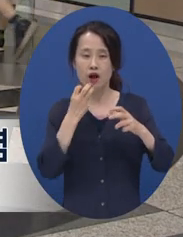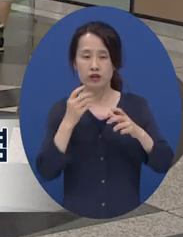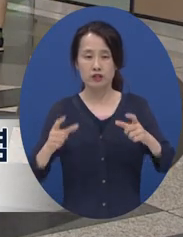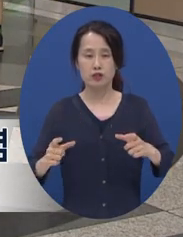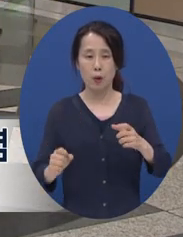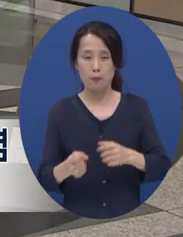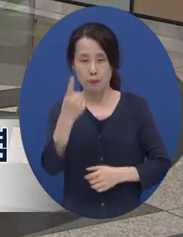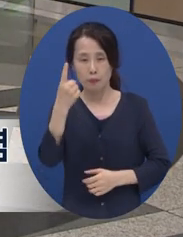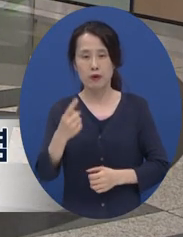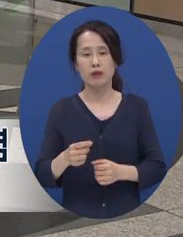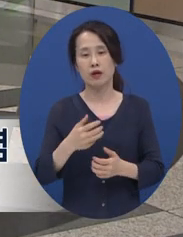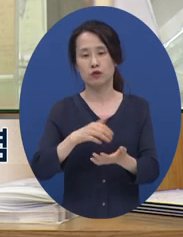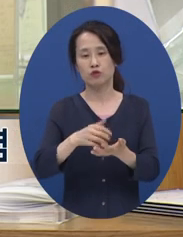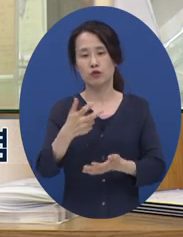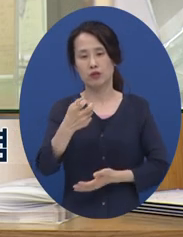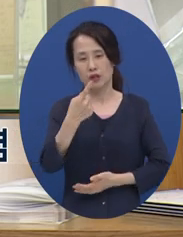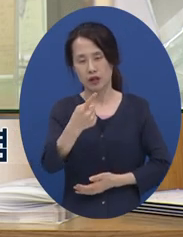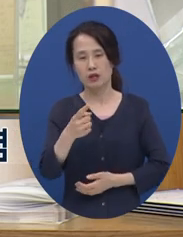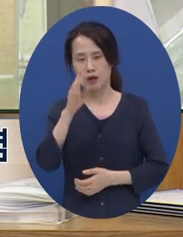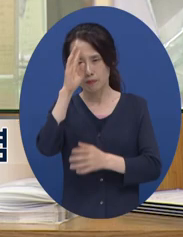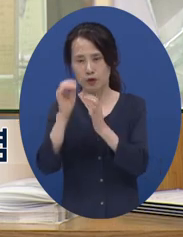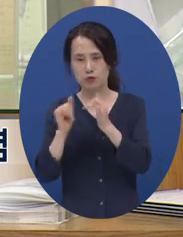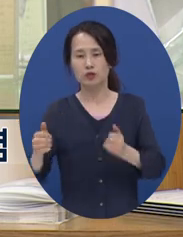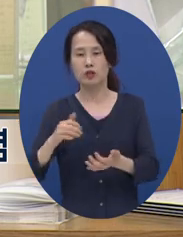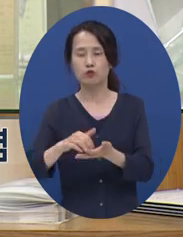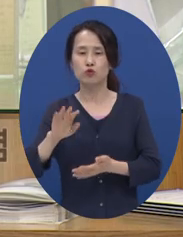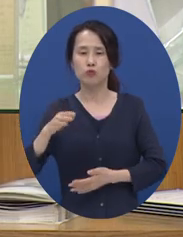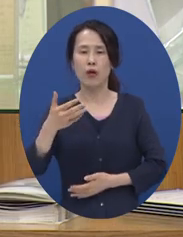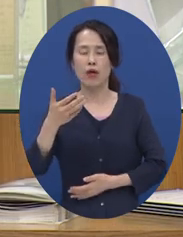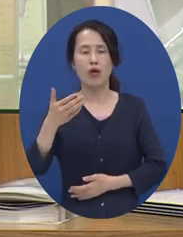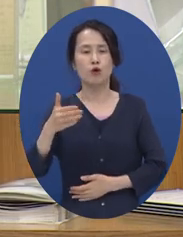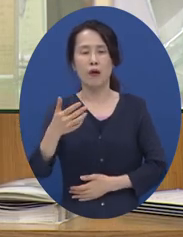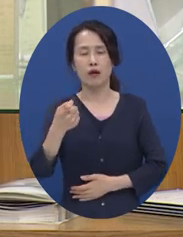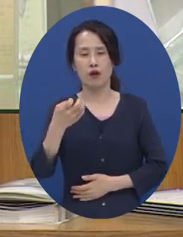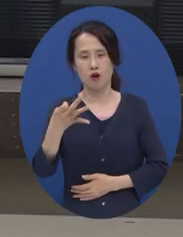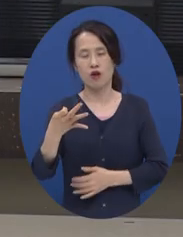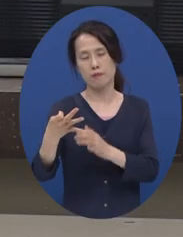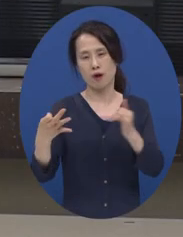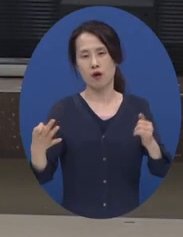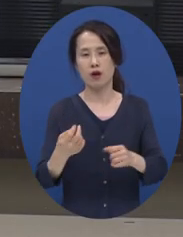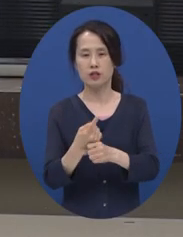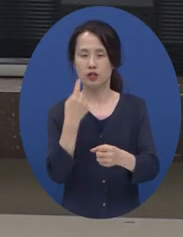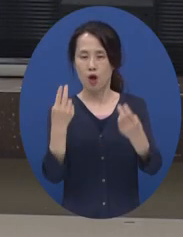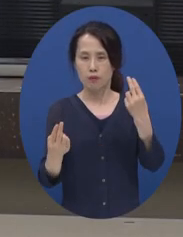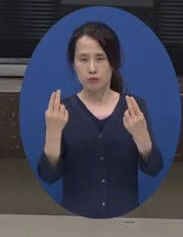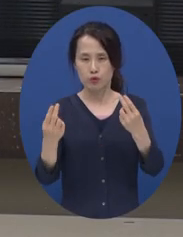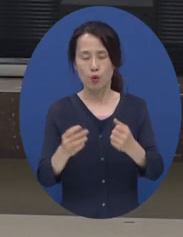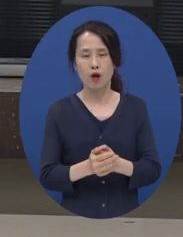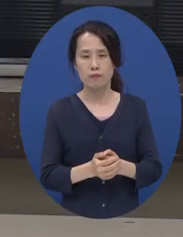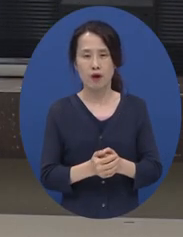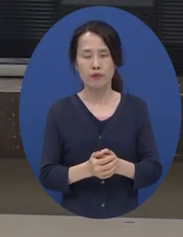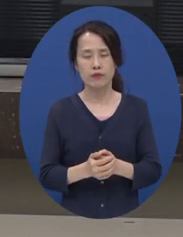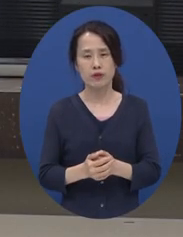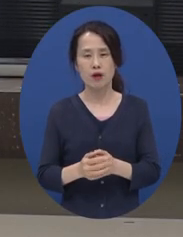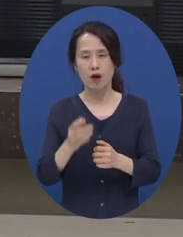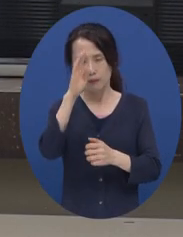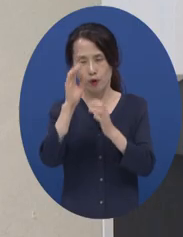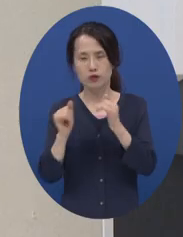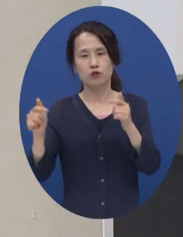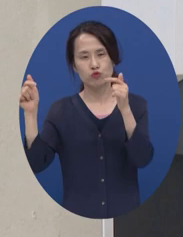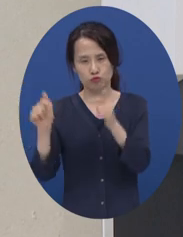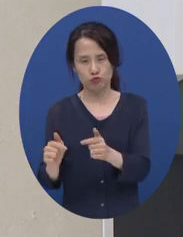경기지역 발생 것은 일은 한껏 환자수는 900 열 네 명에 달합니다 지난해와 비교하면 발생 건수는 다 손도 있고